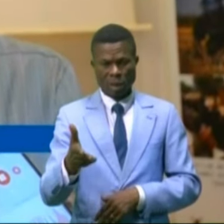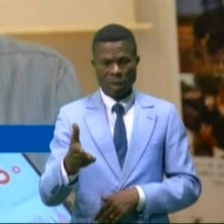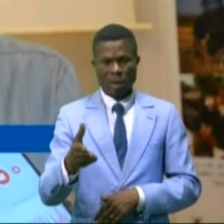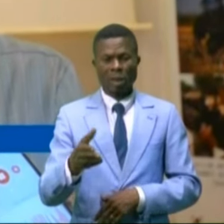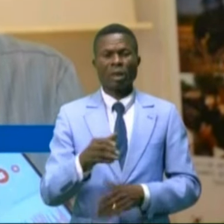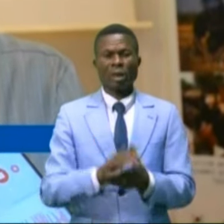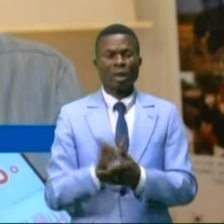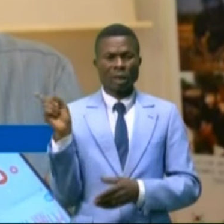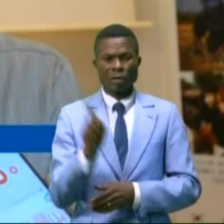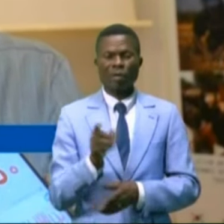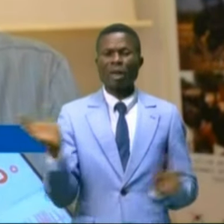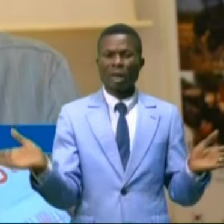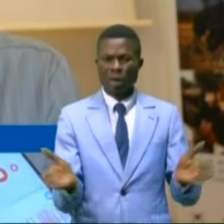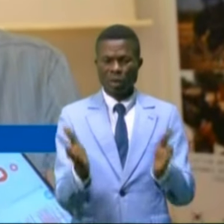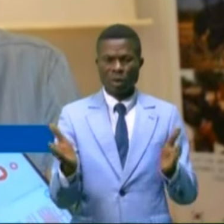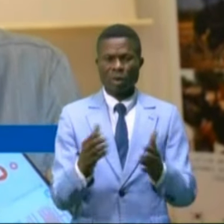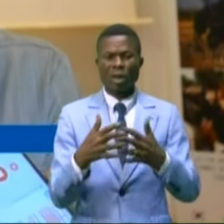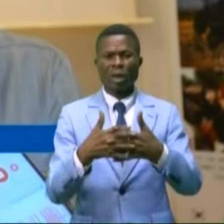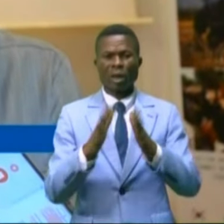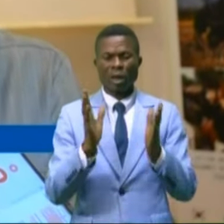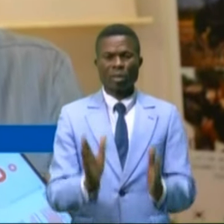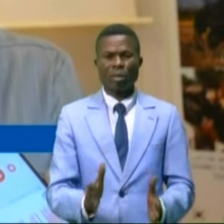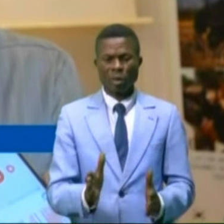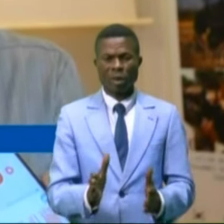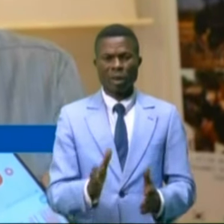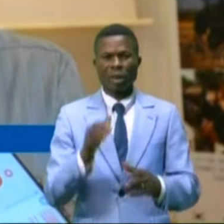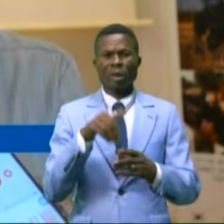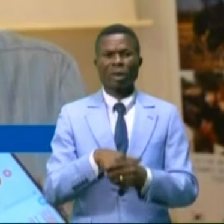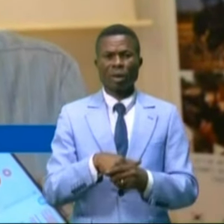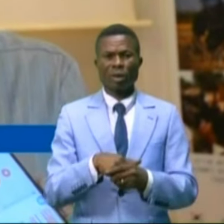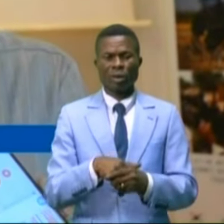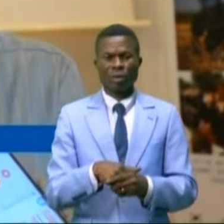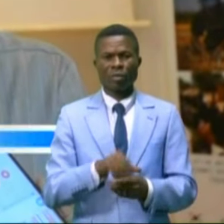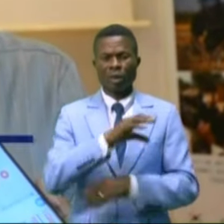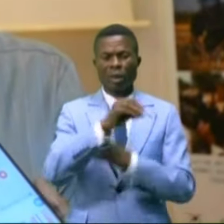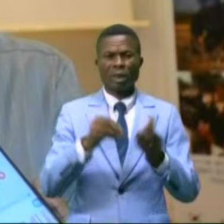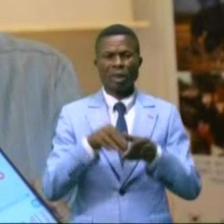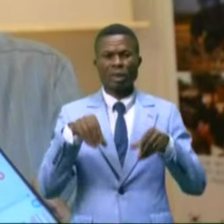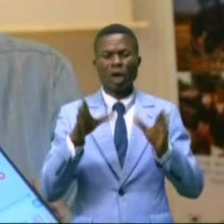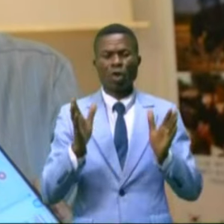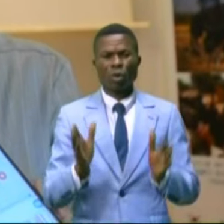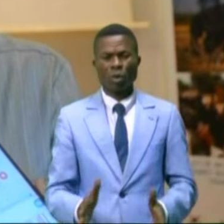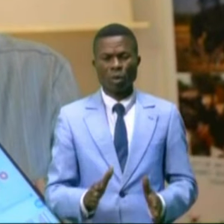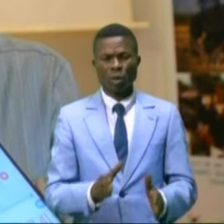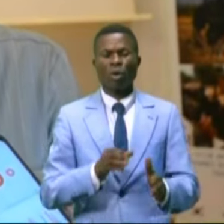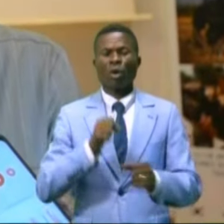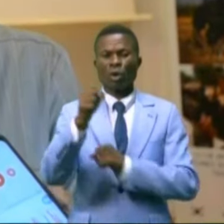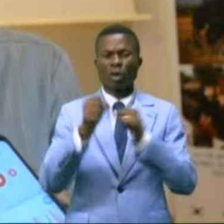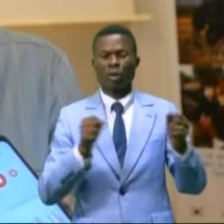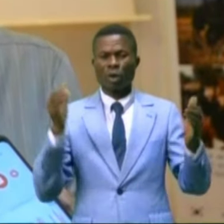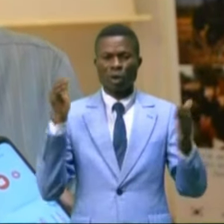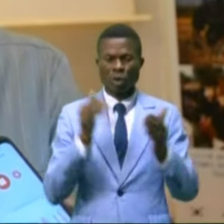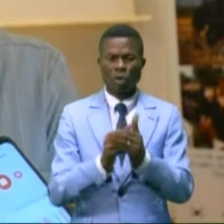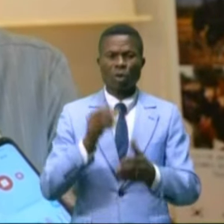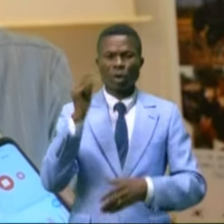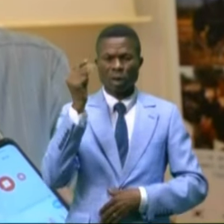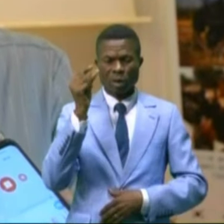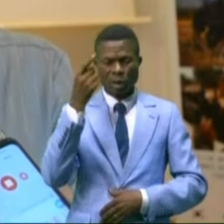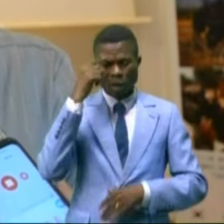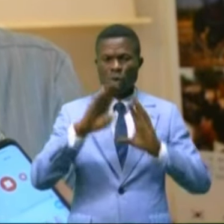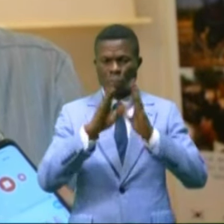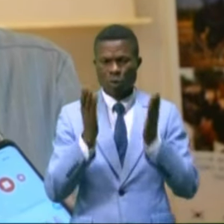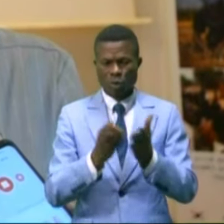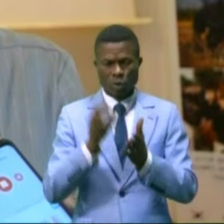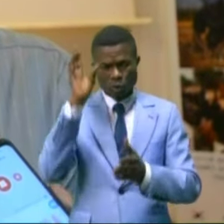justement encourager les partenaires au travers les centres con vol de lit antimine pour qu'ensemble nous puissions